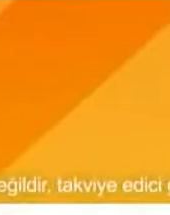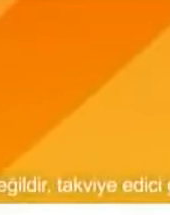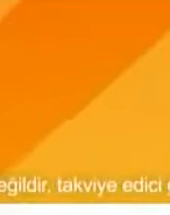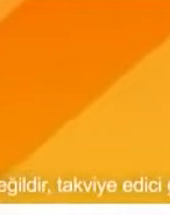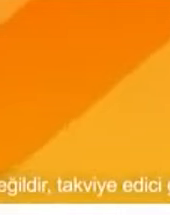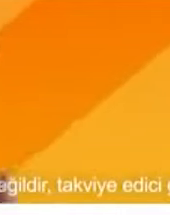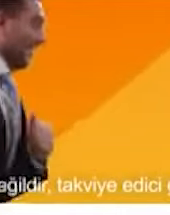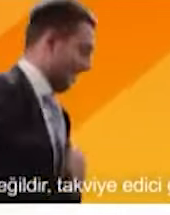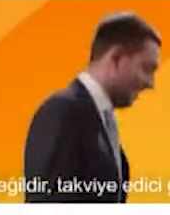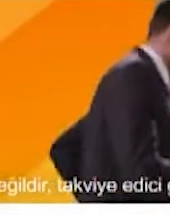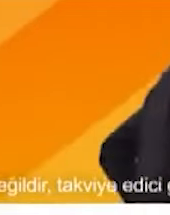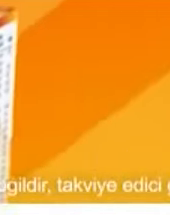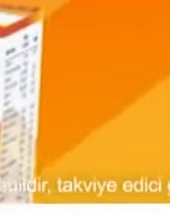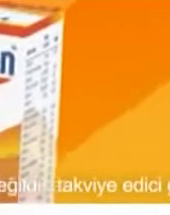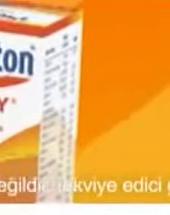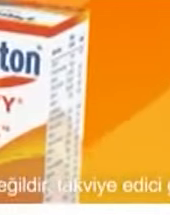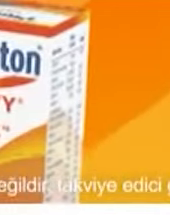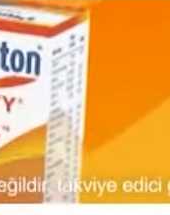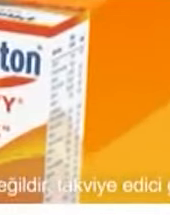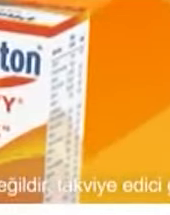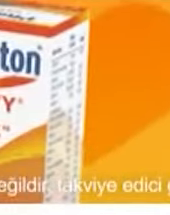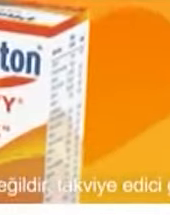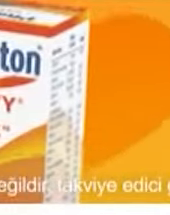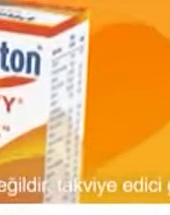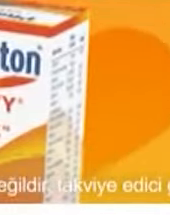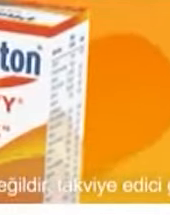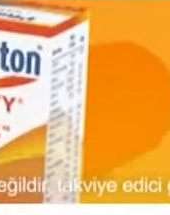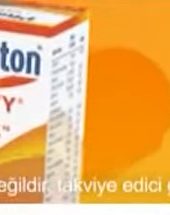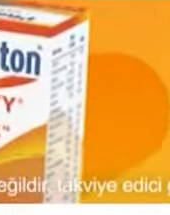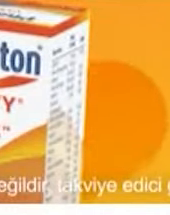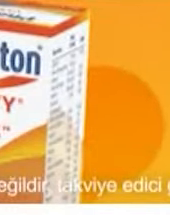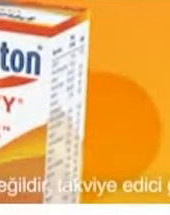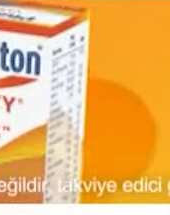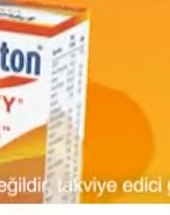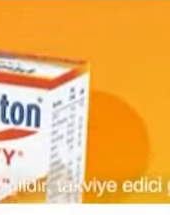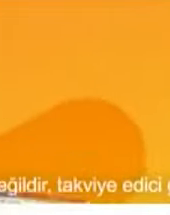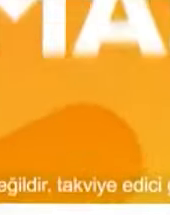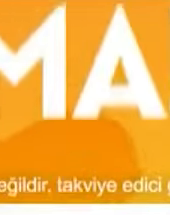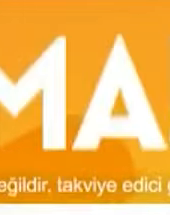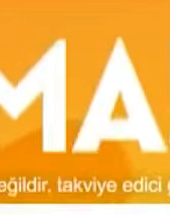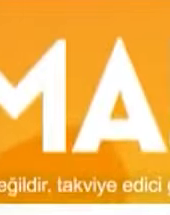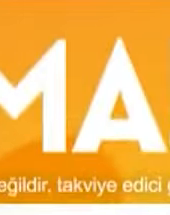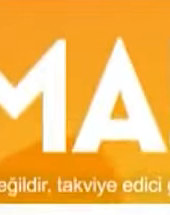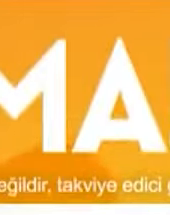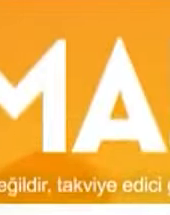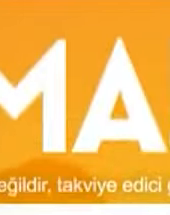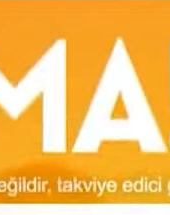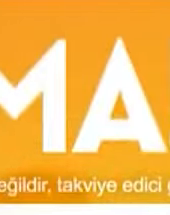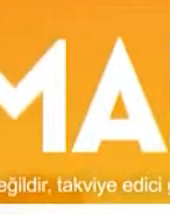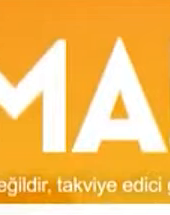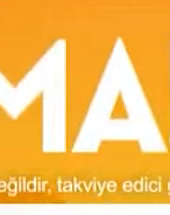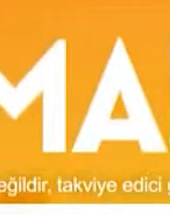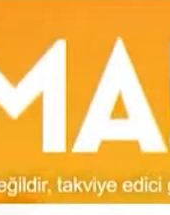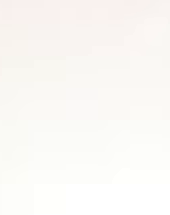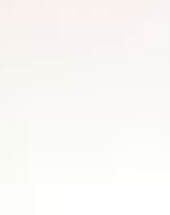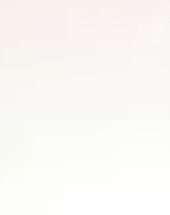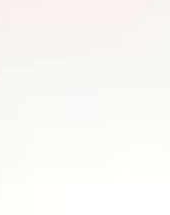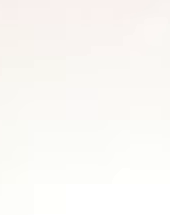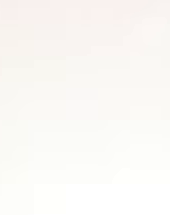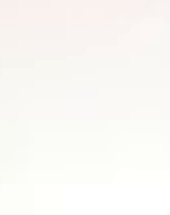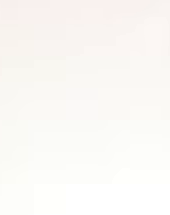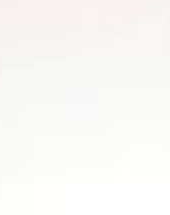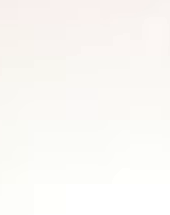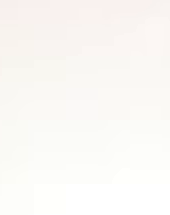içerse bile, lif içerse bile daha çok bir karbonhidrat bu. Yapısında protein de olması lazım. Faydalı yağlar da olması lazım. Hocam protein koyarız içine. İçine şey yaparız.